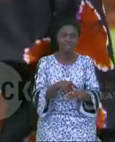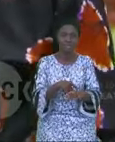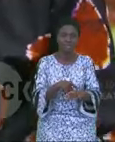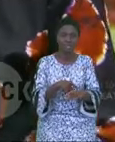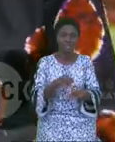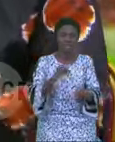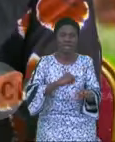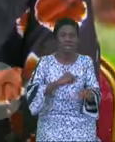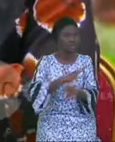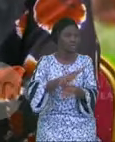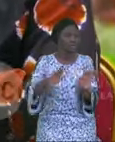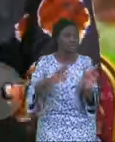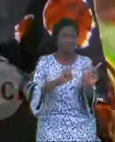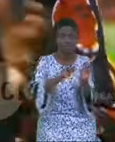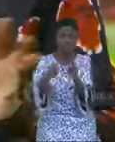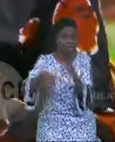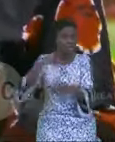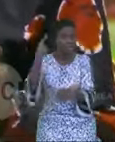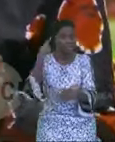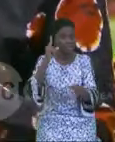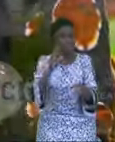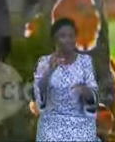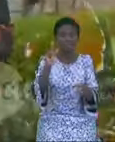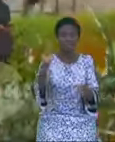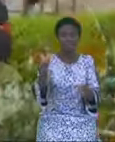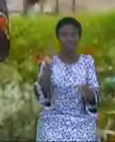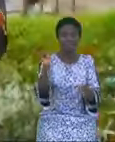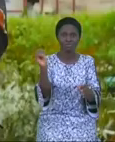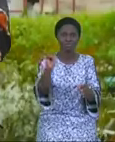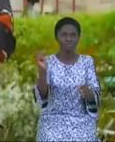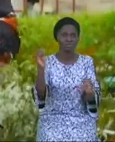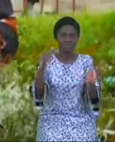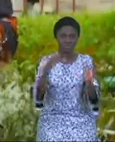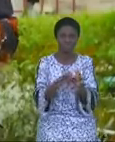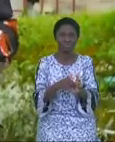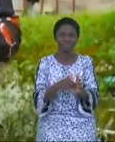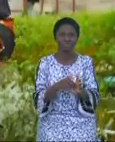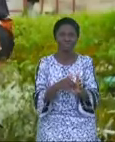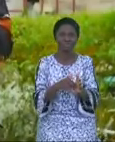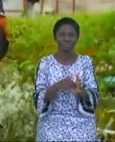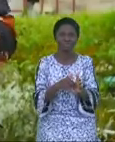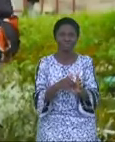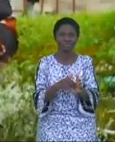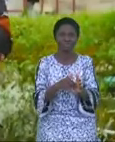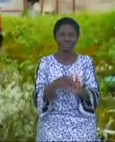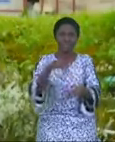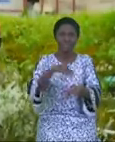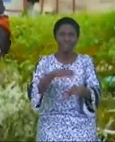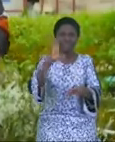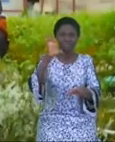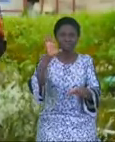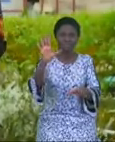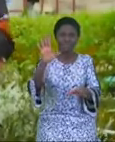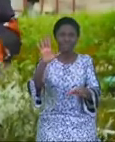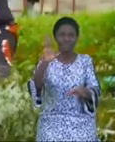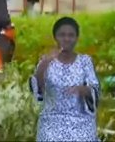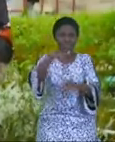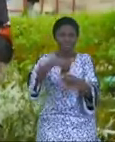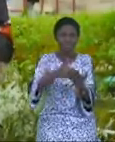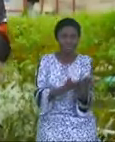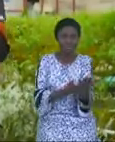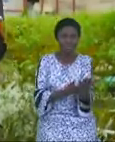plus sorti unique comme d'habitude je n'ai plus rien faire d'autre à 5h je me fais réveil j'étais allé uriner